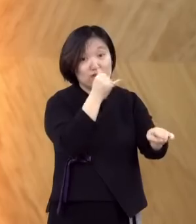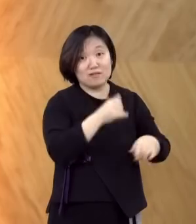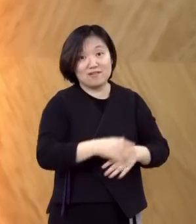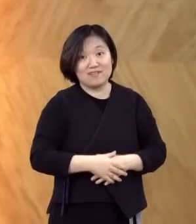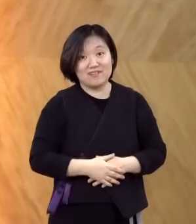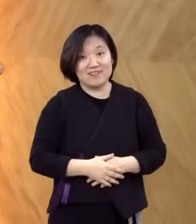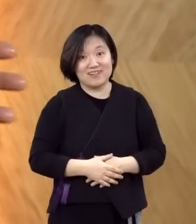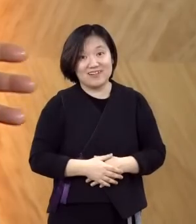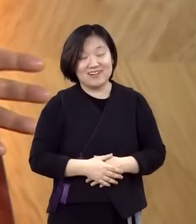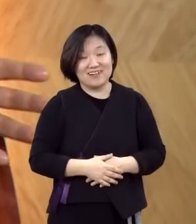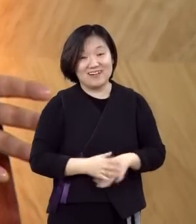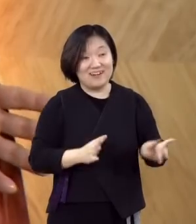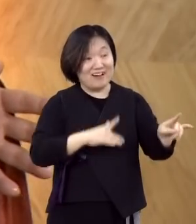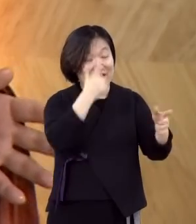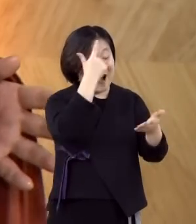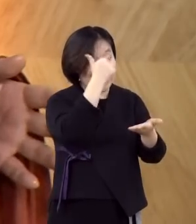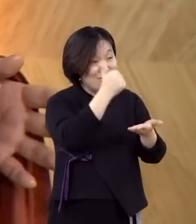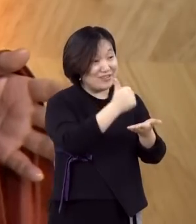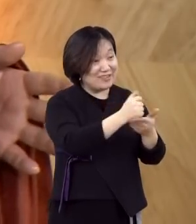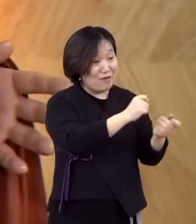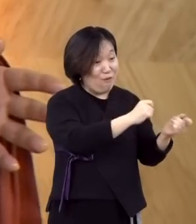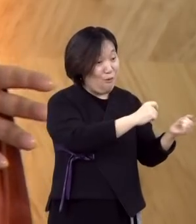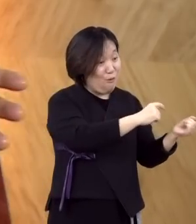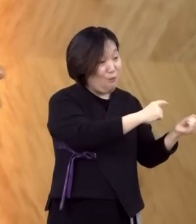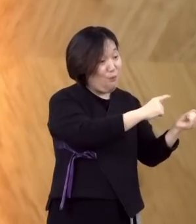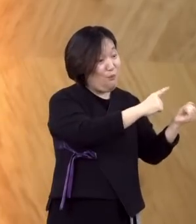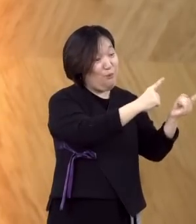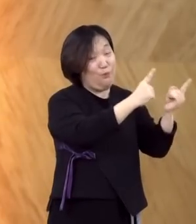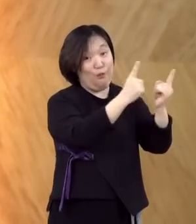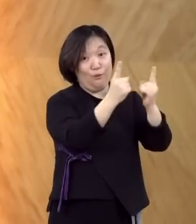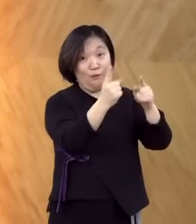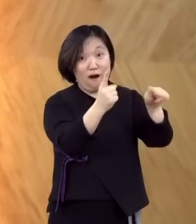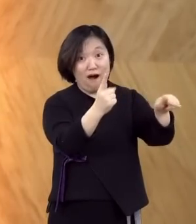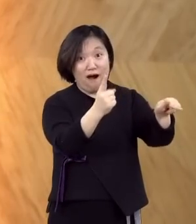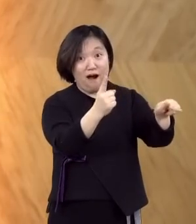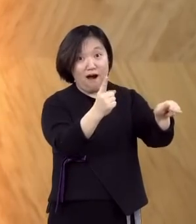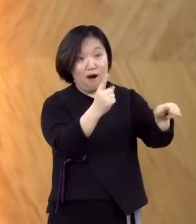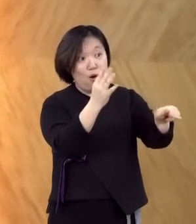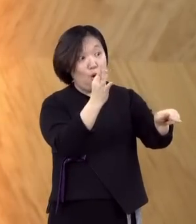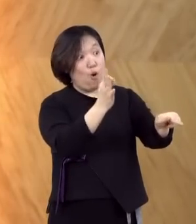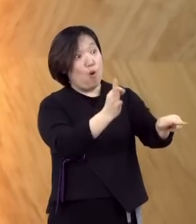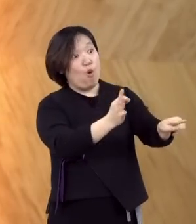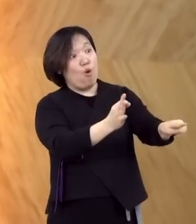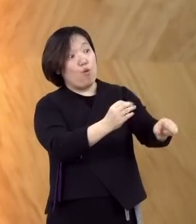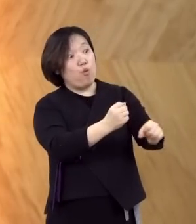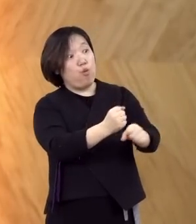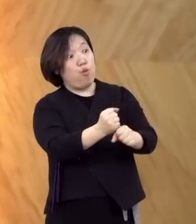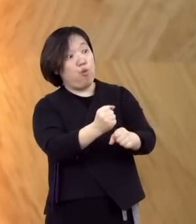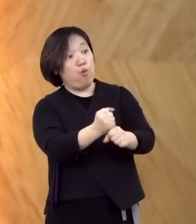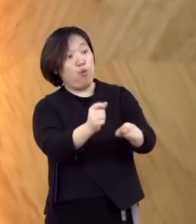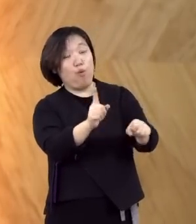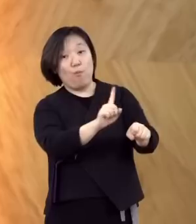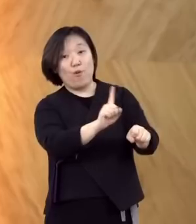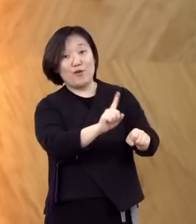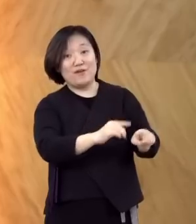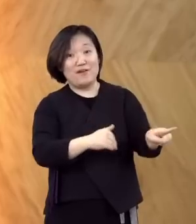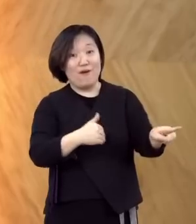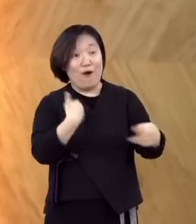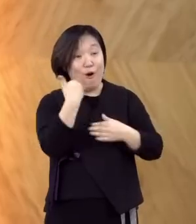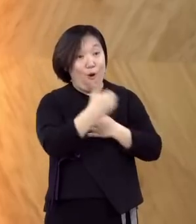그의상태가계속 좋아지는바람에갑자기웃음이터져나왔고,병원직원들은 어리둥절해했다.음.음.음.그의